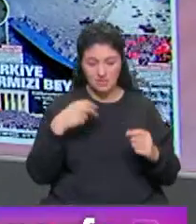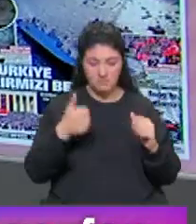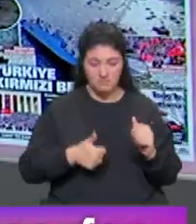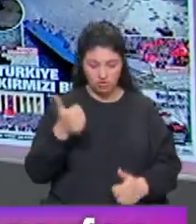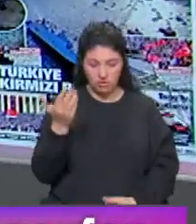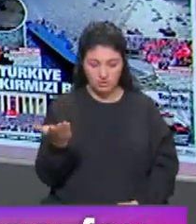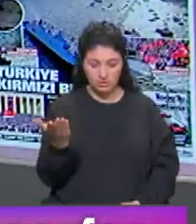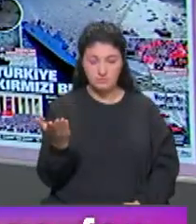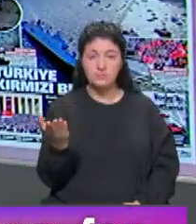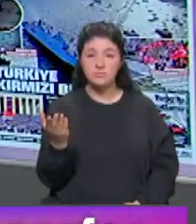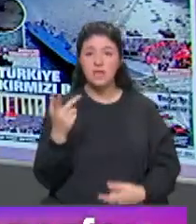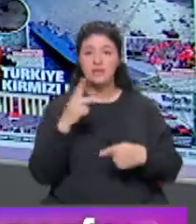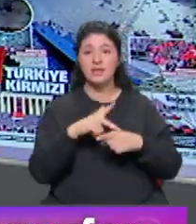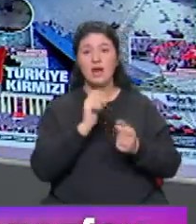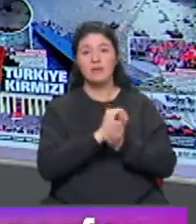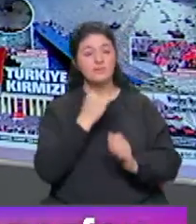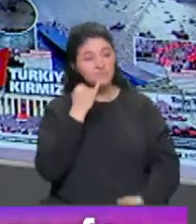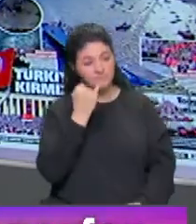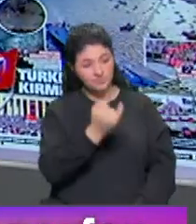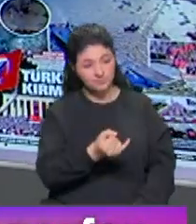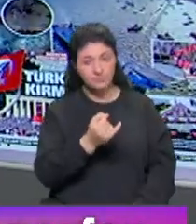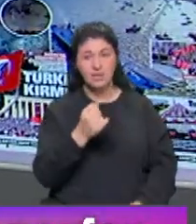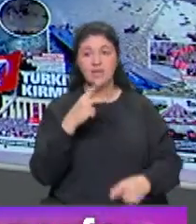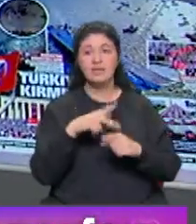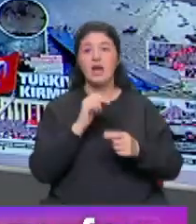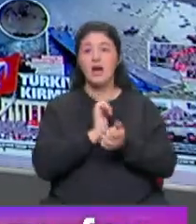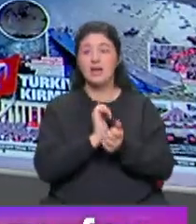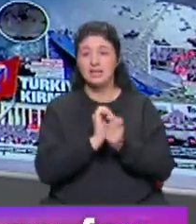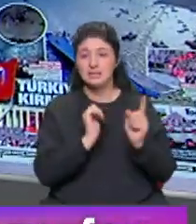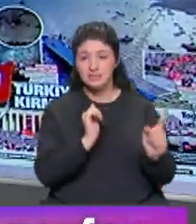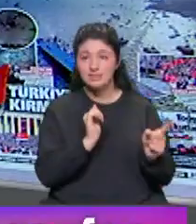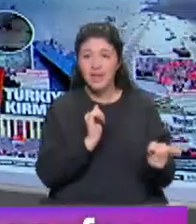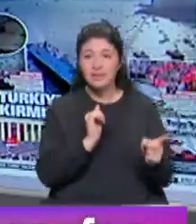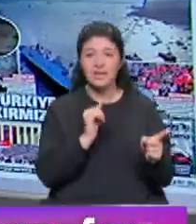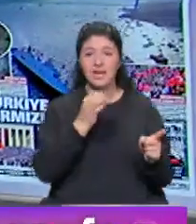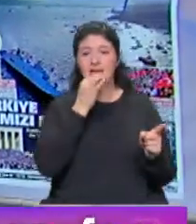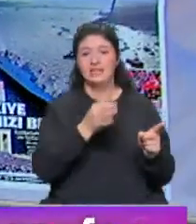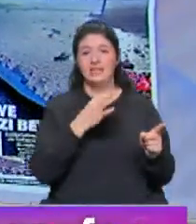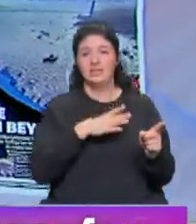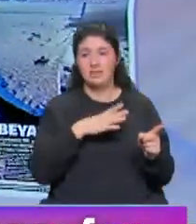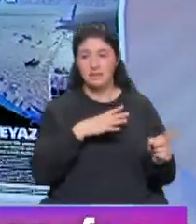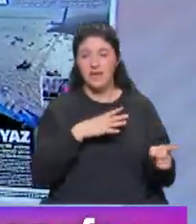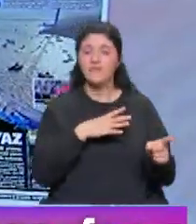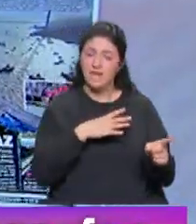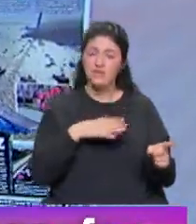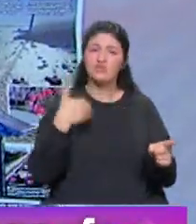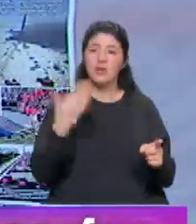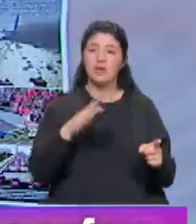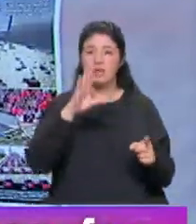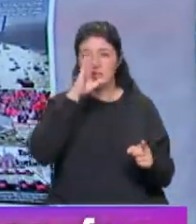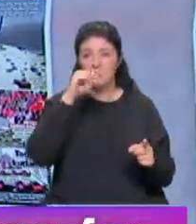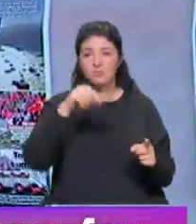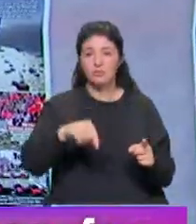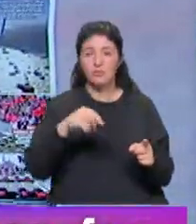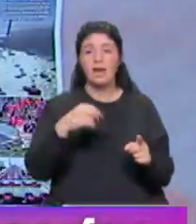başkanı, Zeren'in ailesini ziyaret etti. Zeren'in ailesinden izin istedi ve sonra